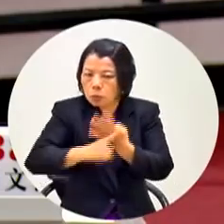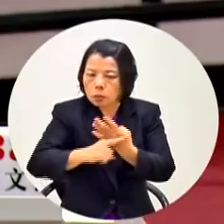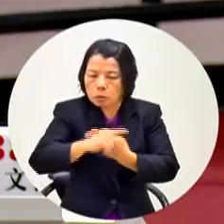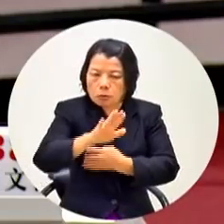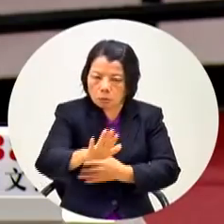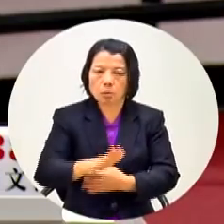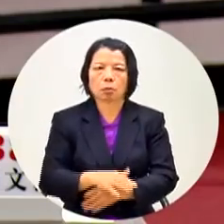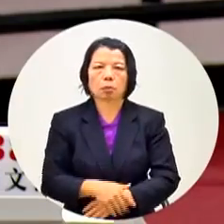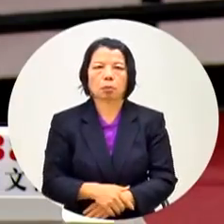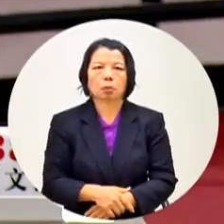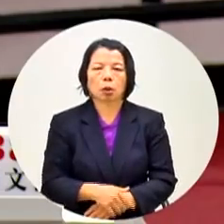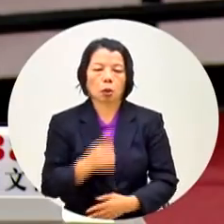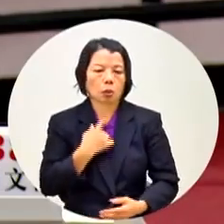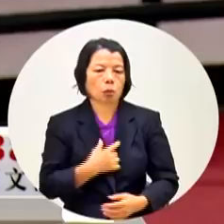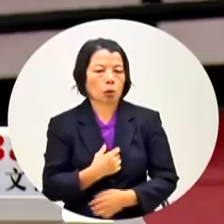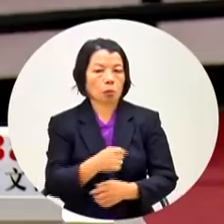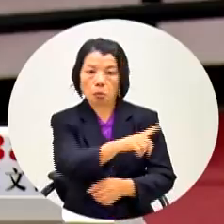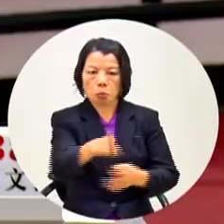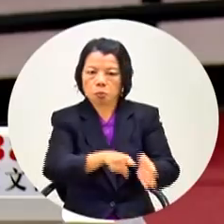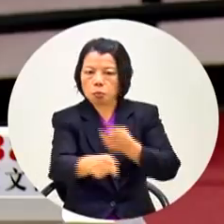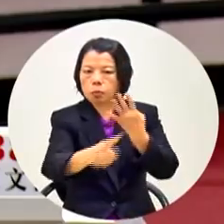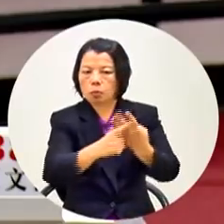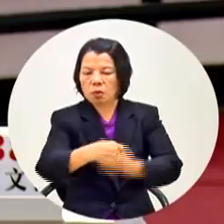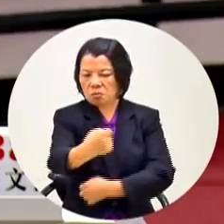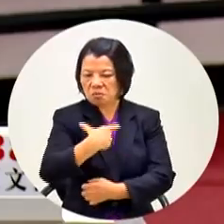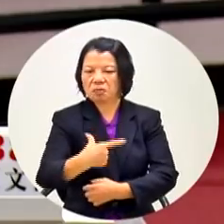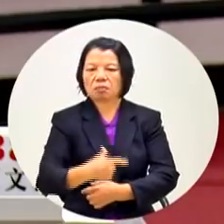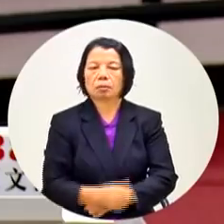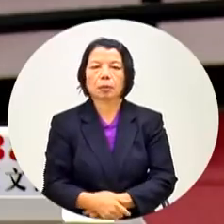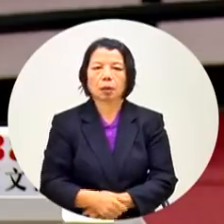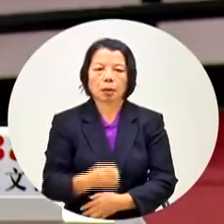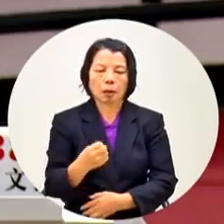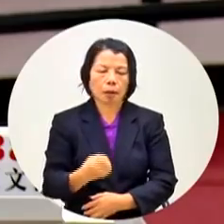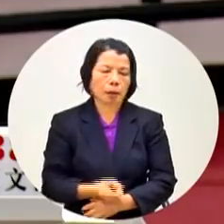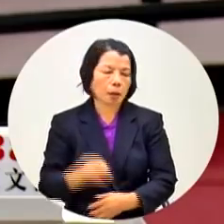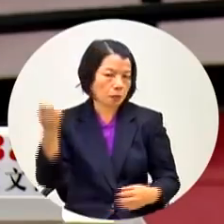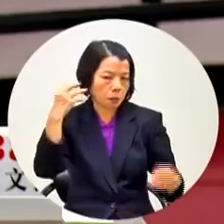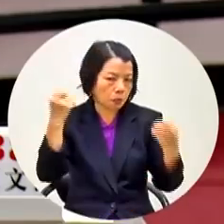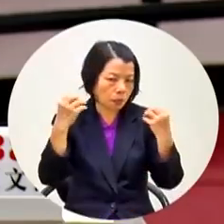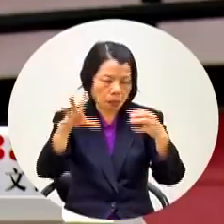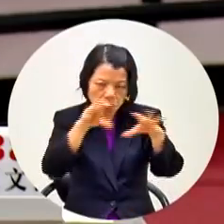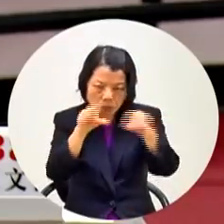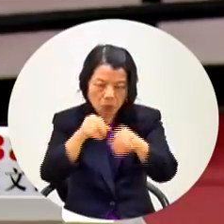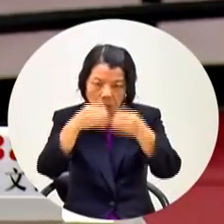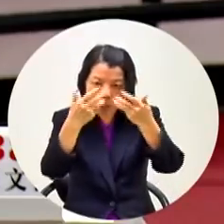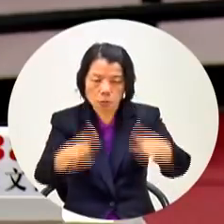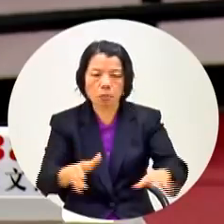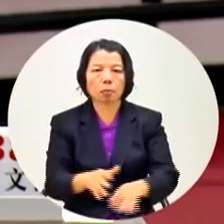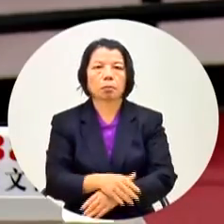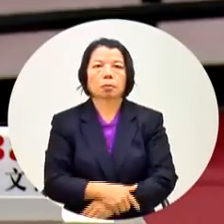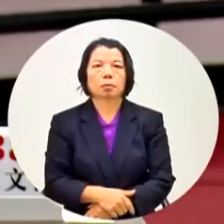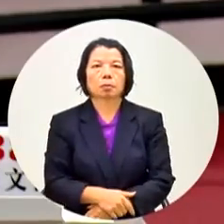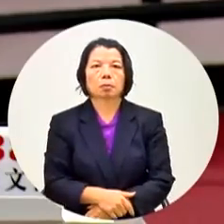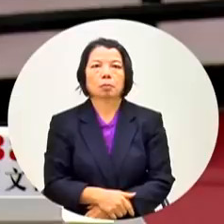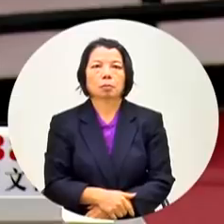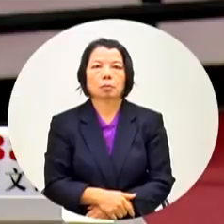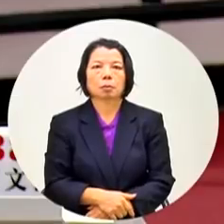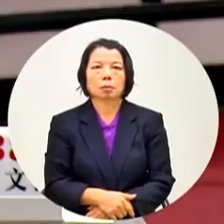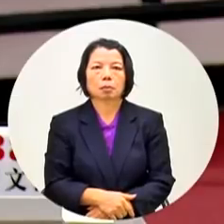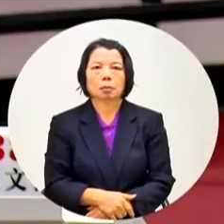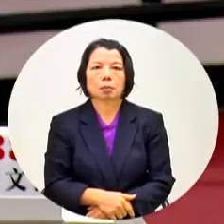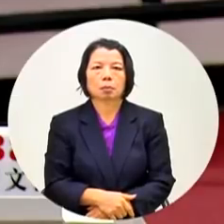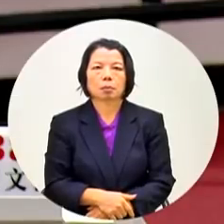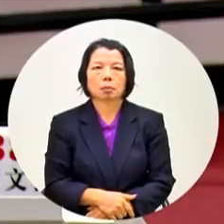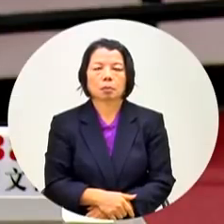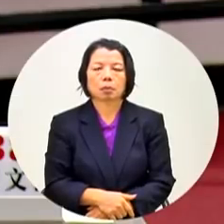料我在网络上跟很多的脸书都看得到，我想这个议题、哎、大家可以有参与的人提出